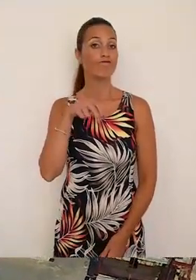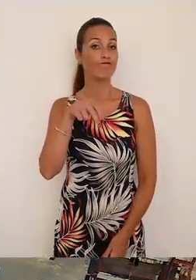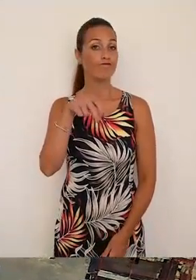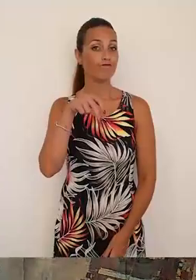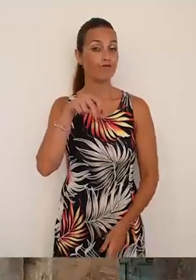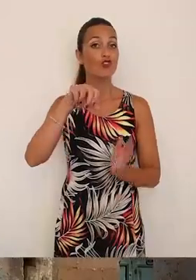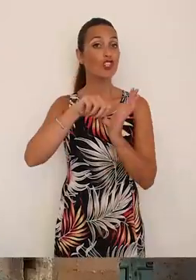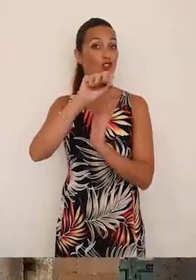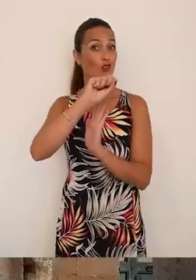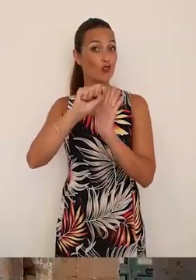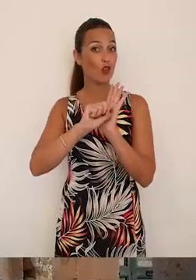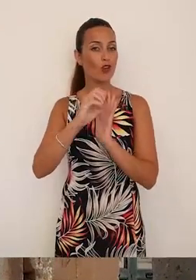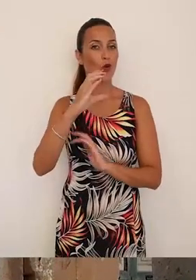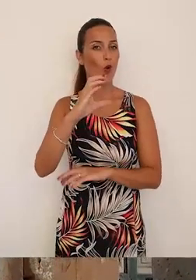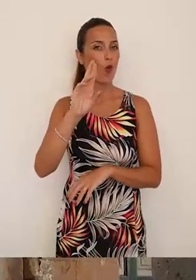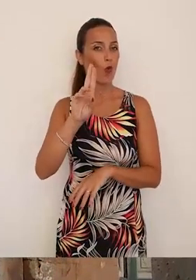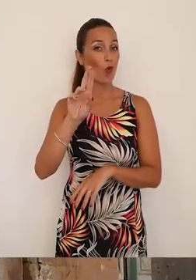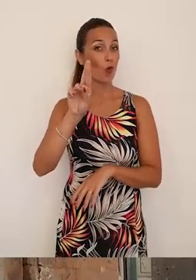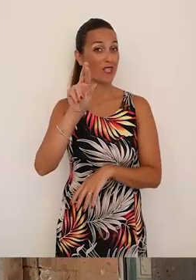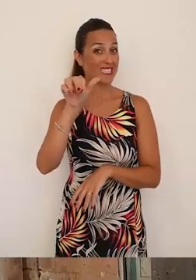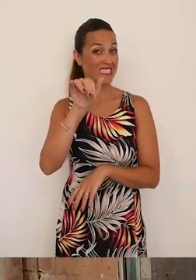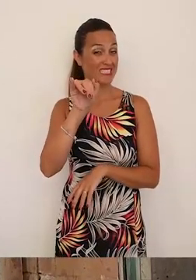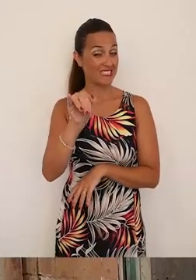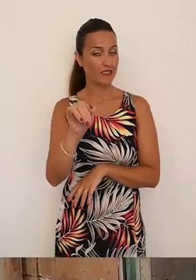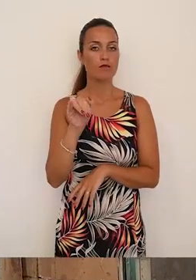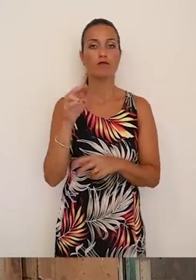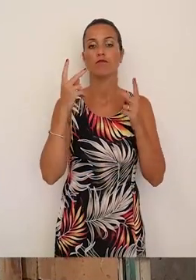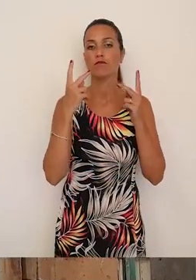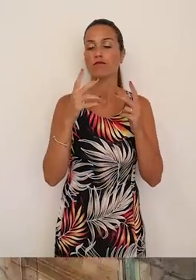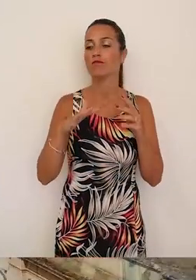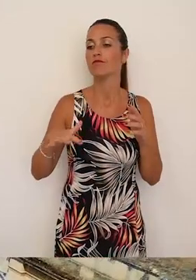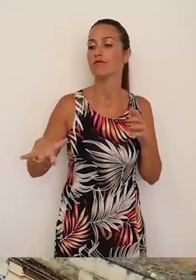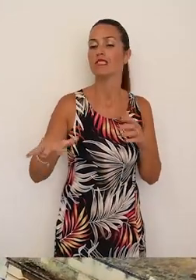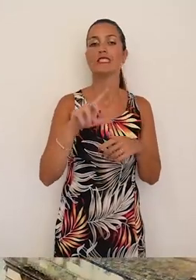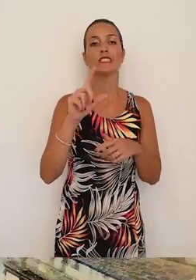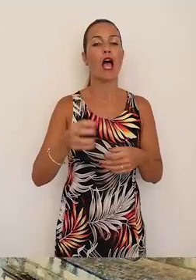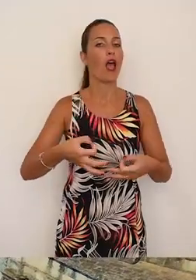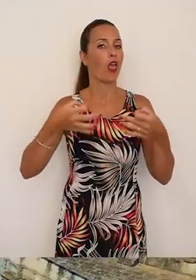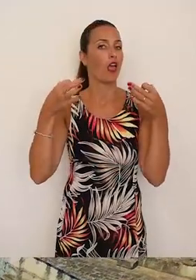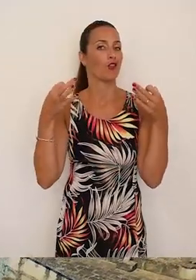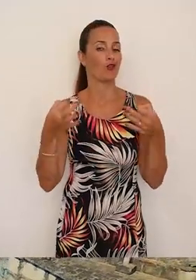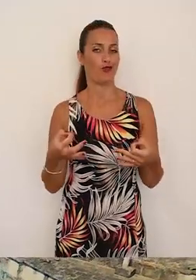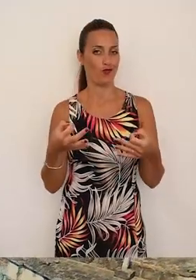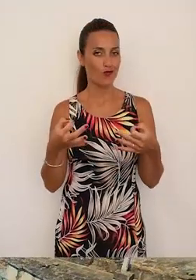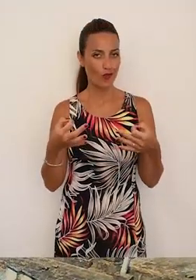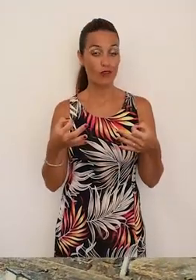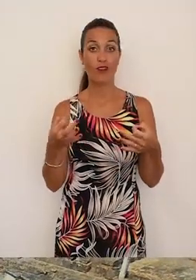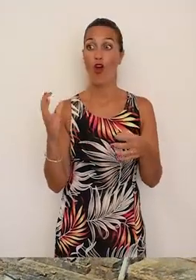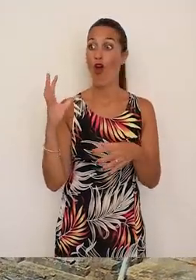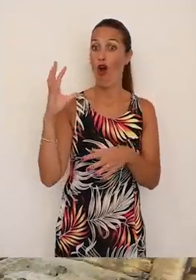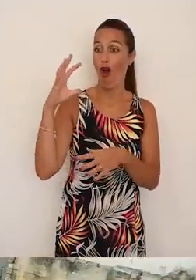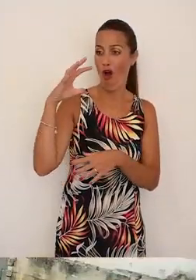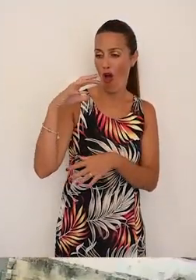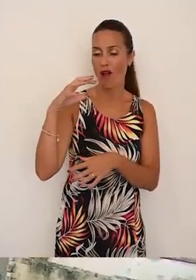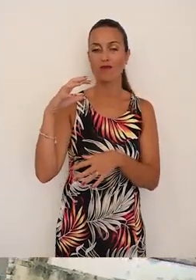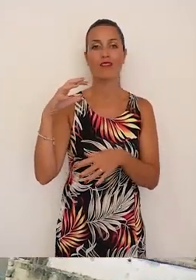Passeggiando tra le strade del centro storico di Curzi, ci si immerge nell'atmosfera di un Salento autentico, abbracciati dall'ombra e